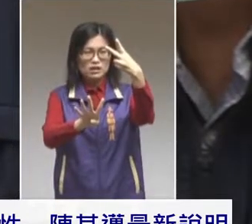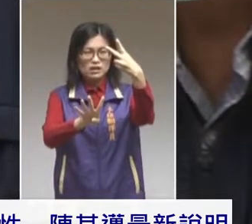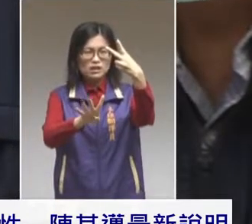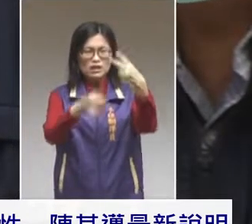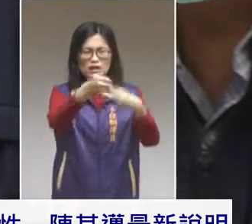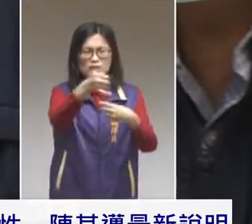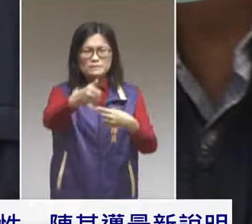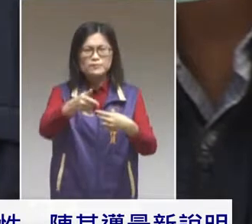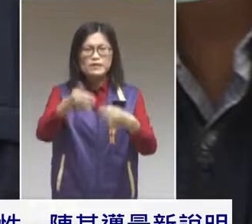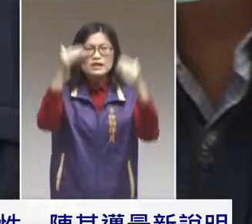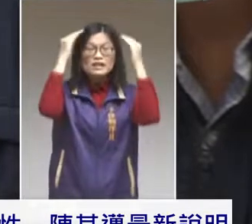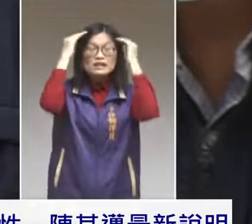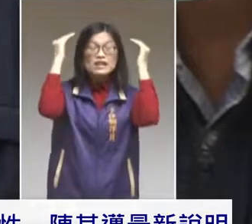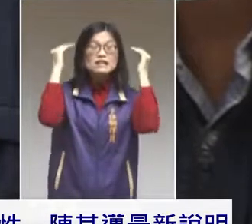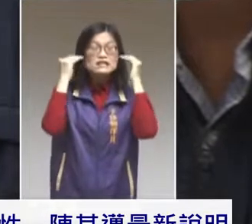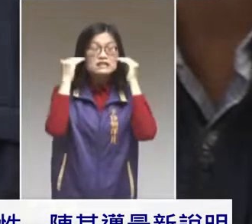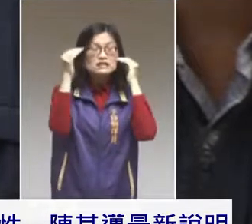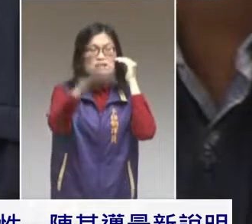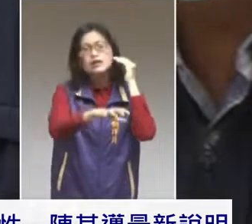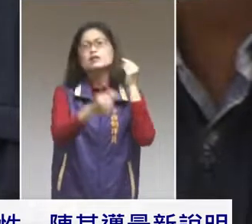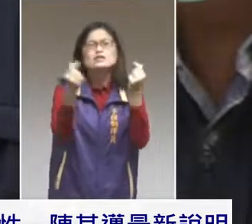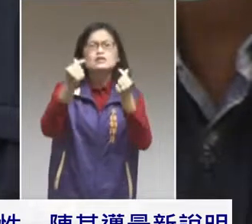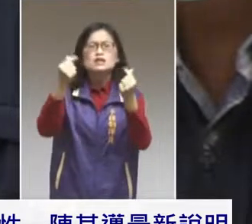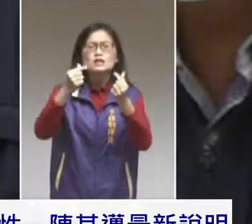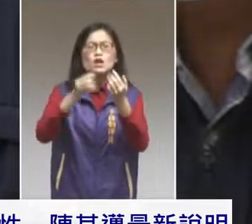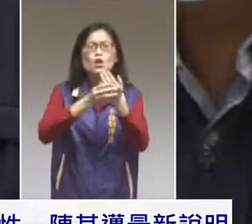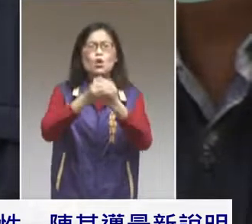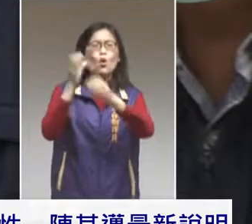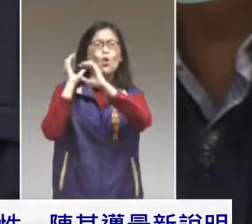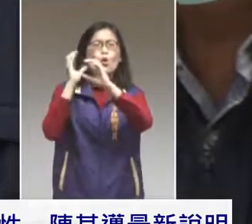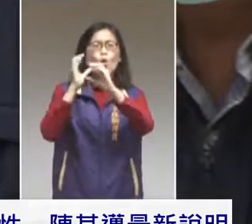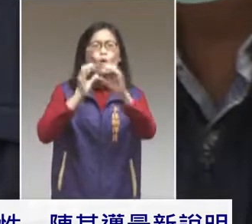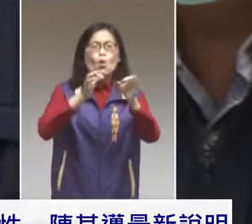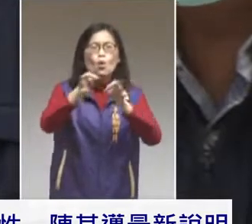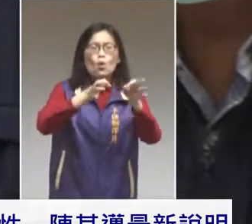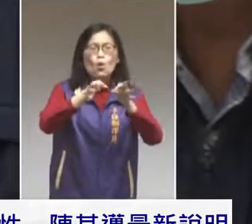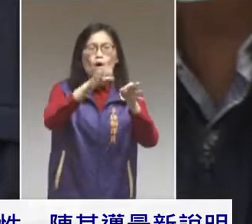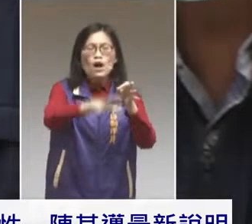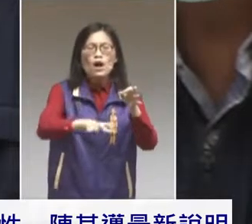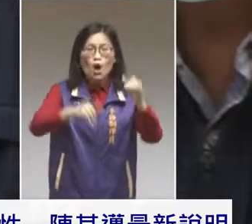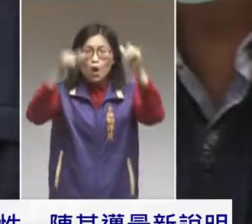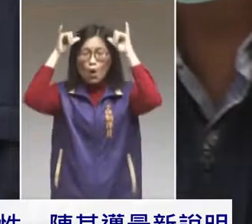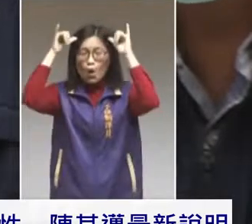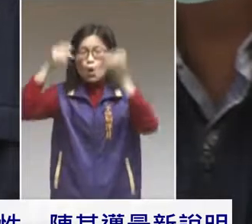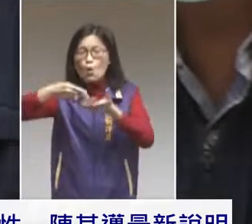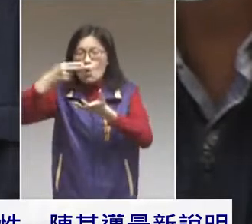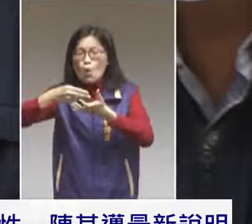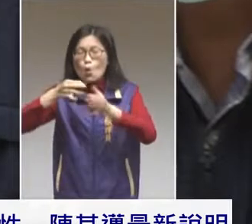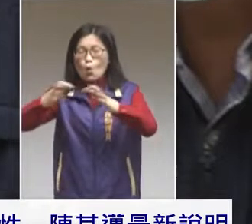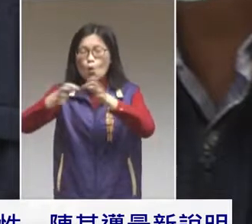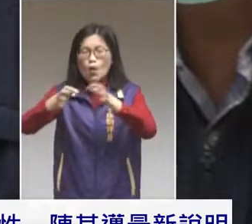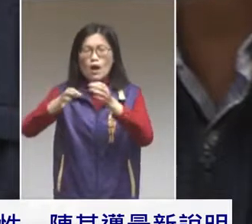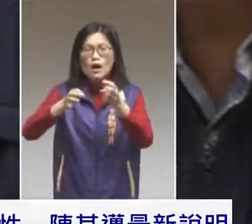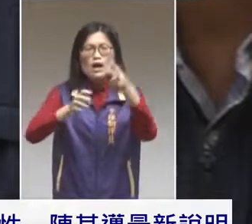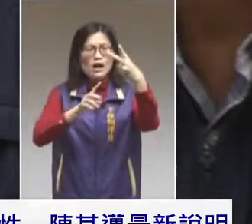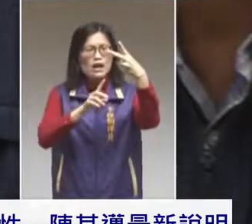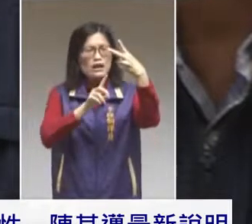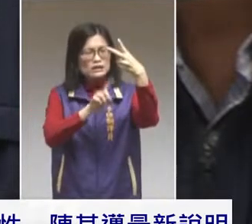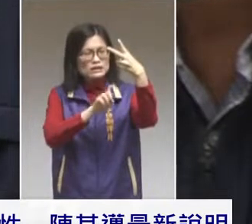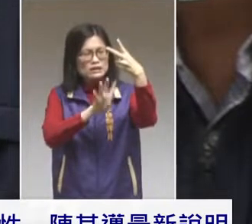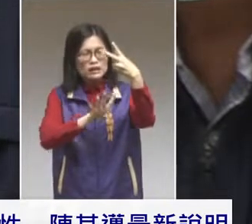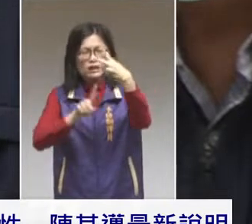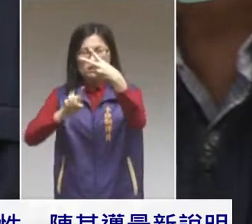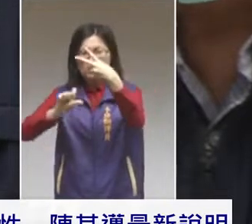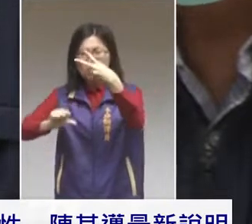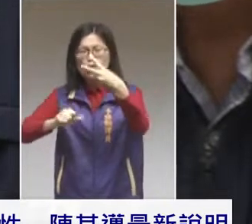那2月14号这位逐一有到达楠仔区，包含一家茶饮店，还有这个